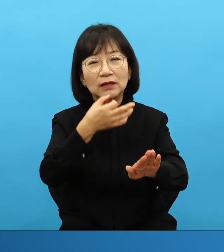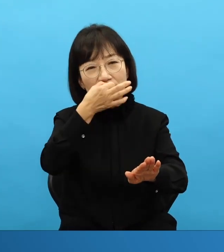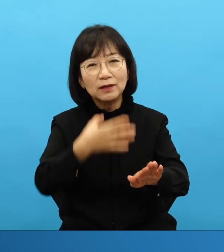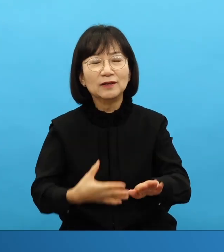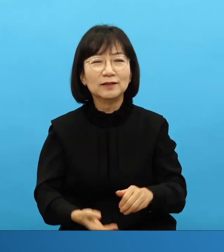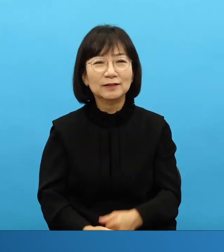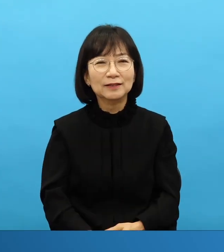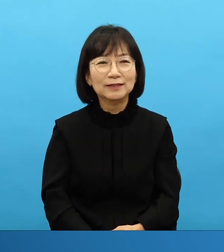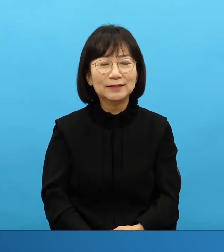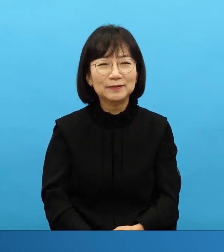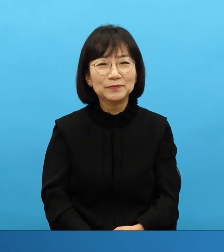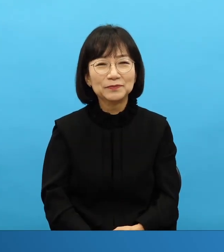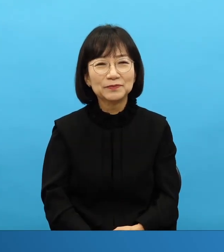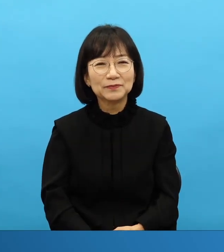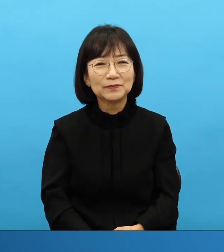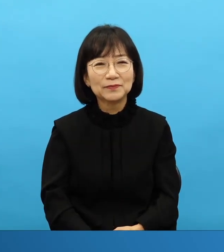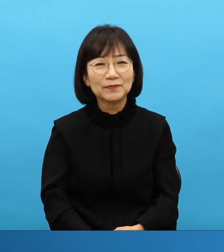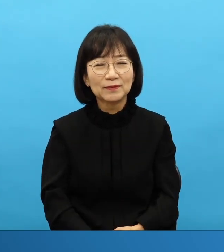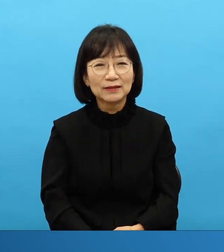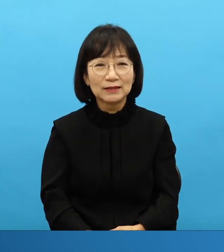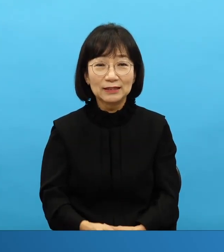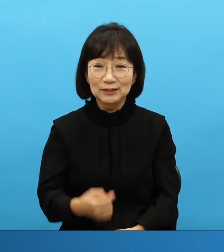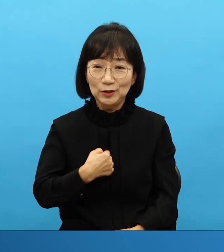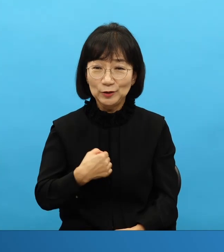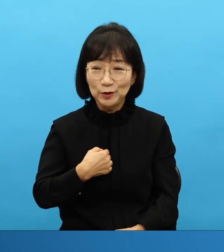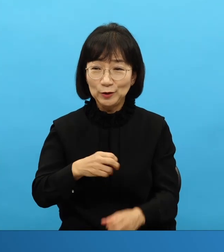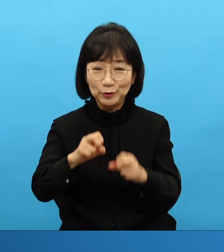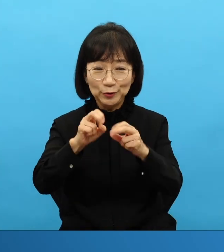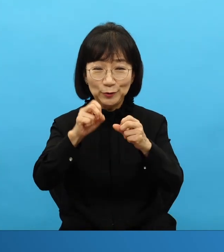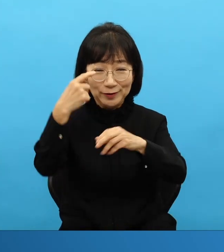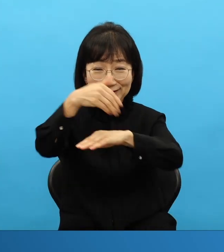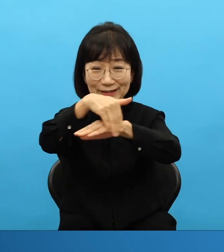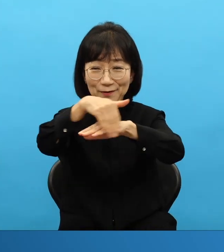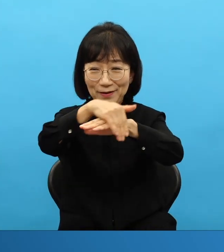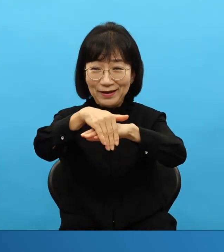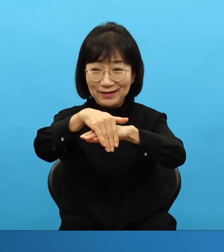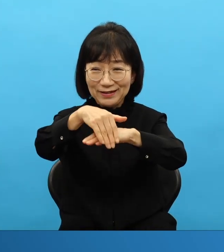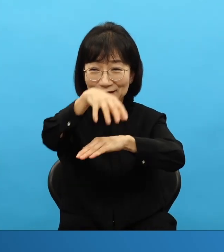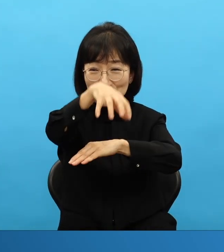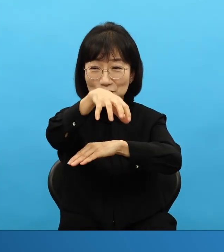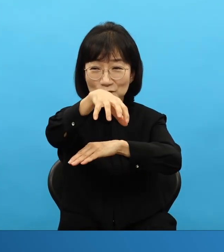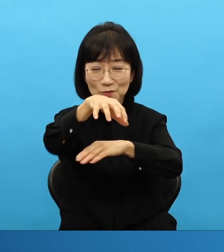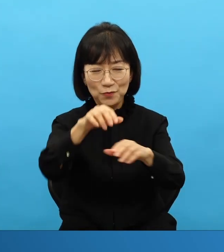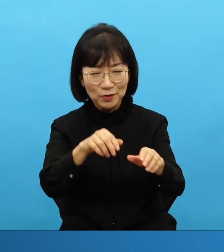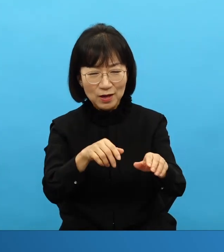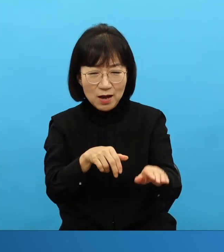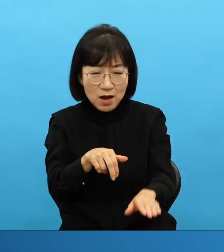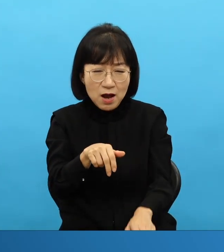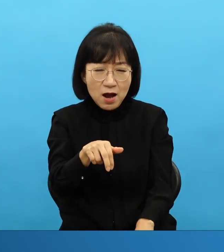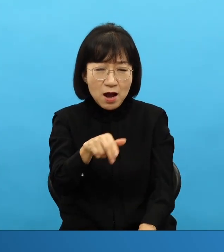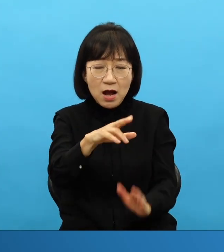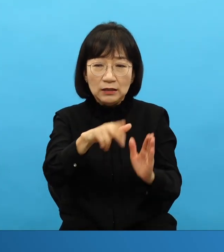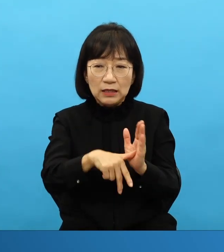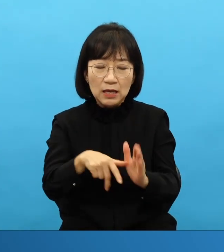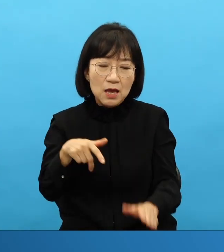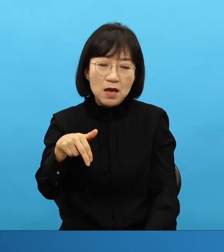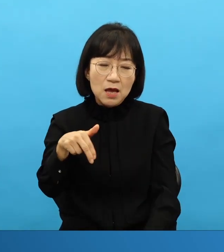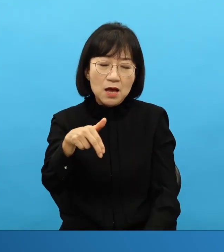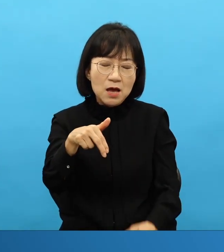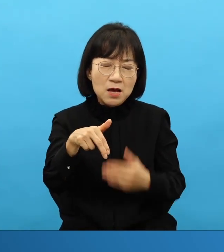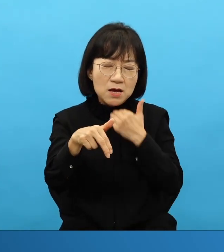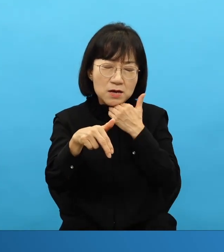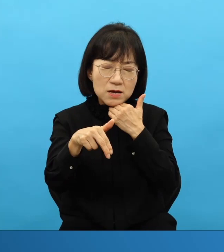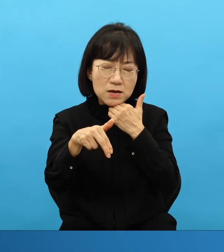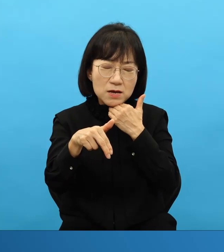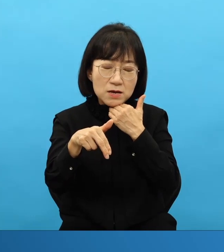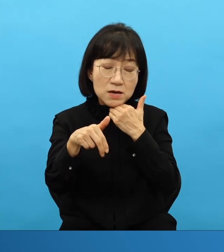우리 전도계시 올라가는데 한 번 쉬고 이렇게 올라가니까 김기양 장로님께서